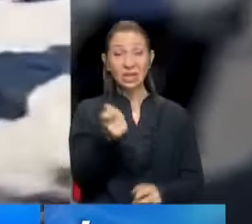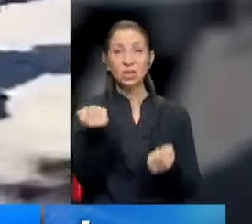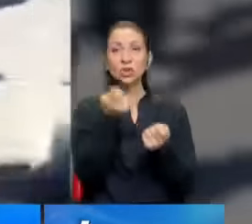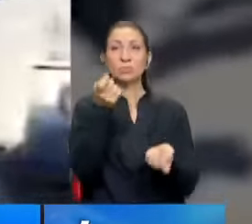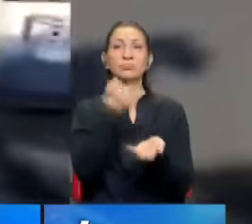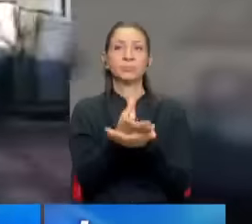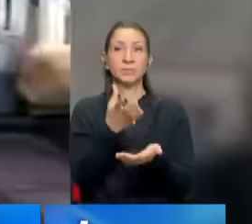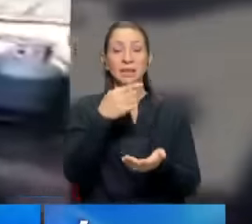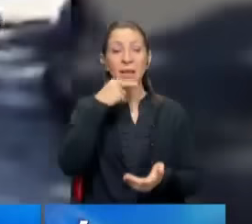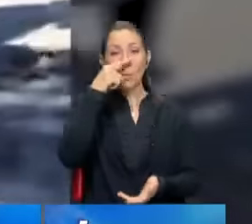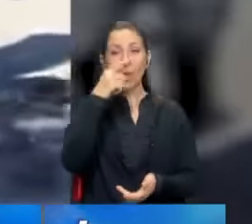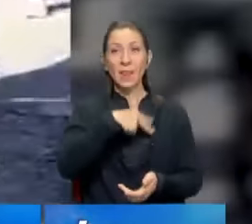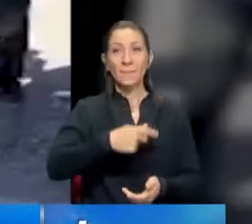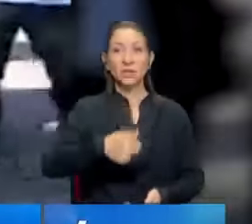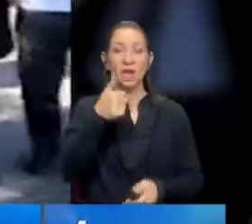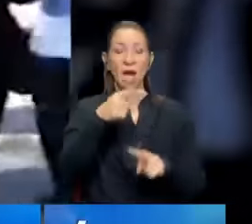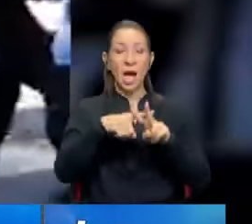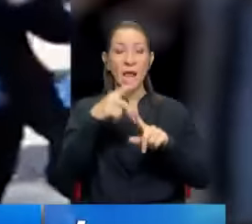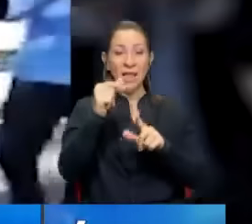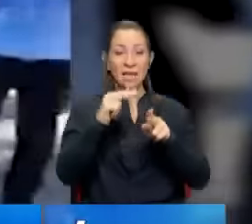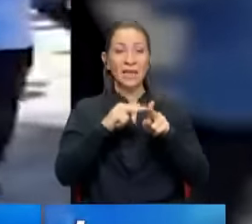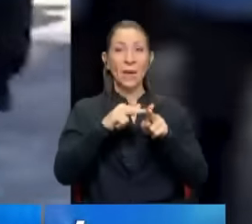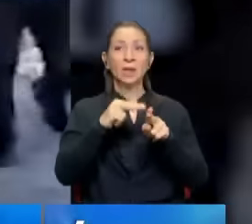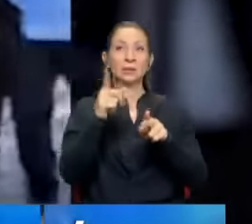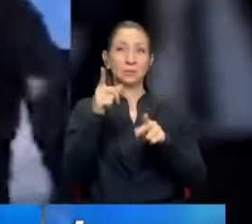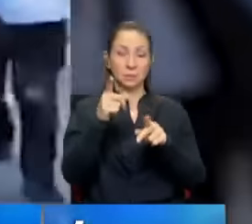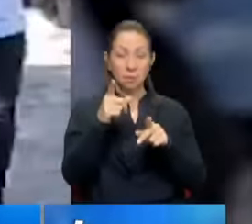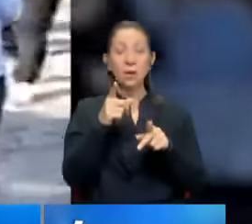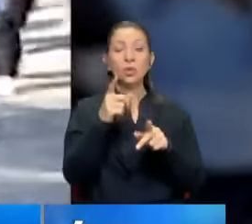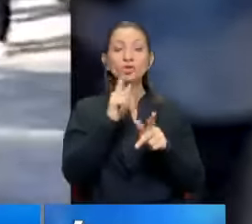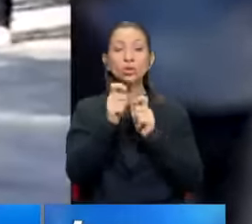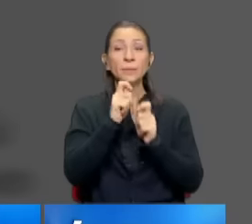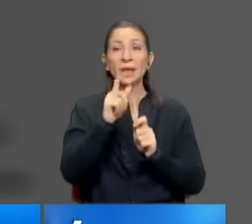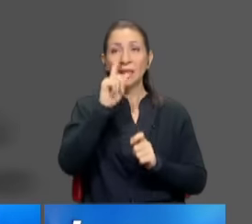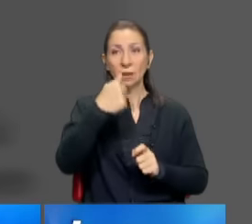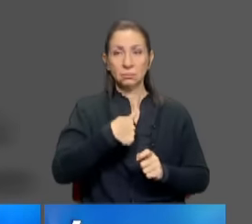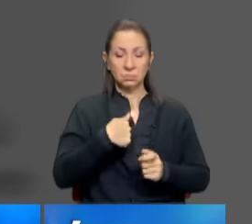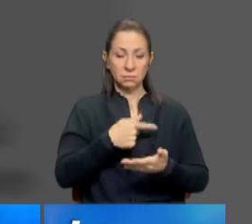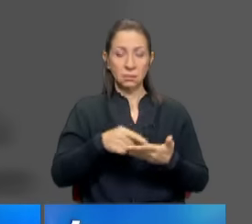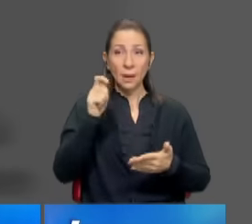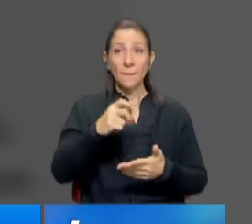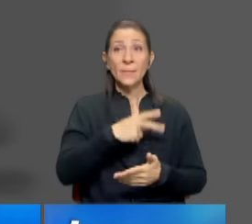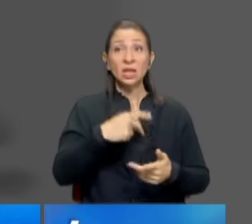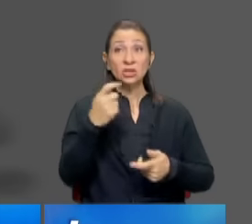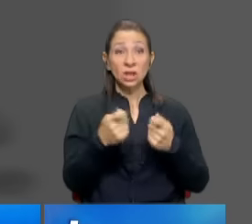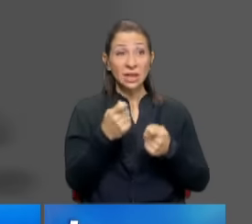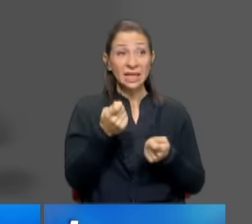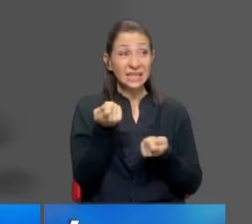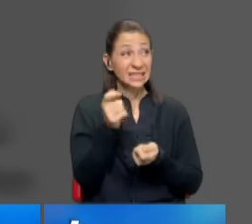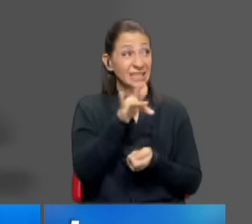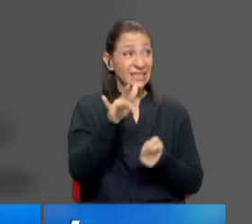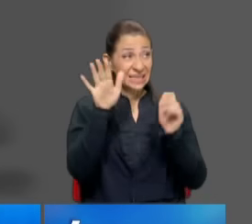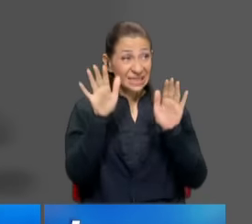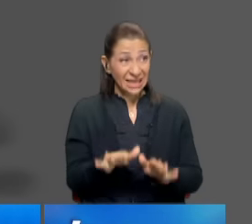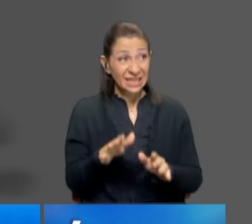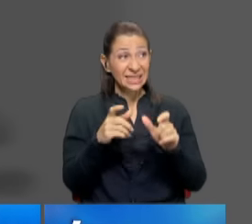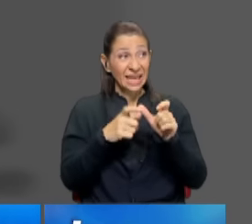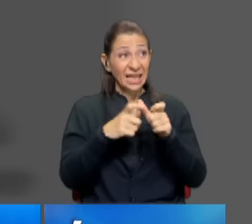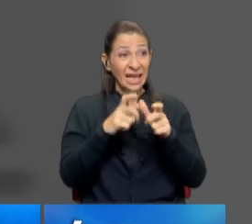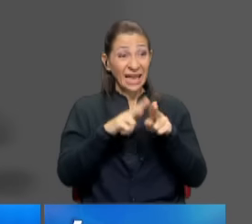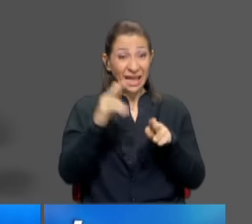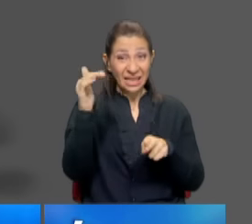son verdi Gelibolu Belediye Başkanı Ali Kamil Soyuak. Sözleşmeleri tek taraflı feshetti. Belediye çalışanları işsiz kaldıklarını